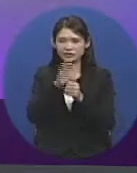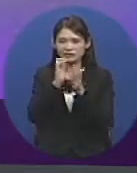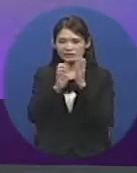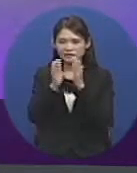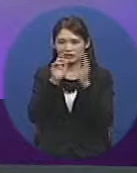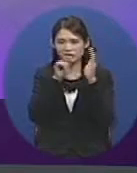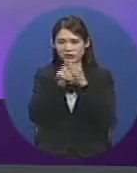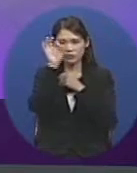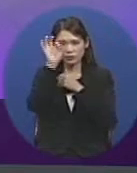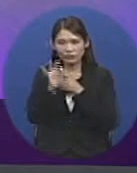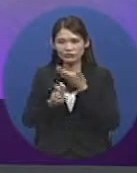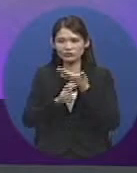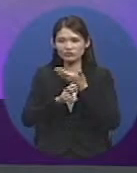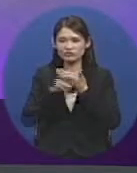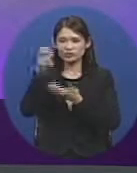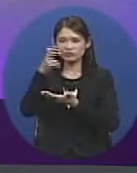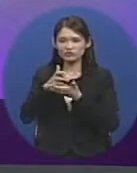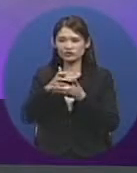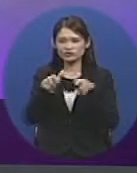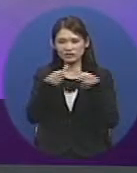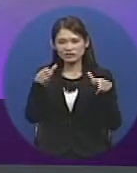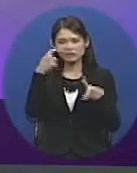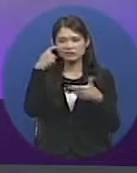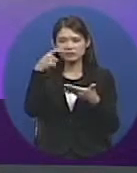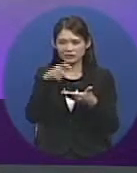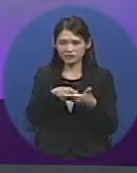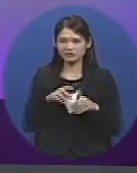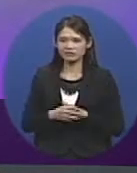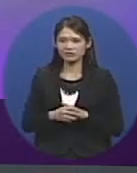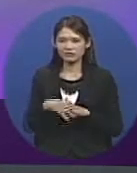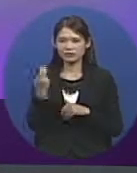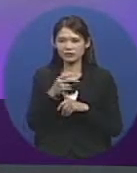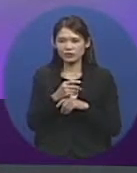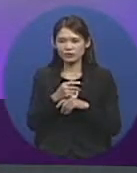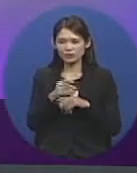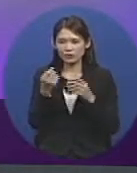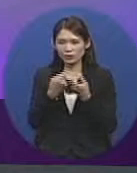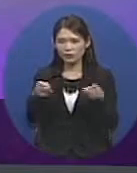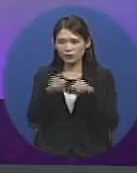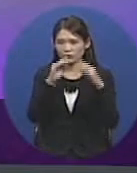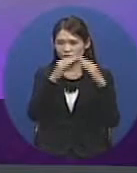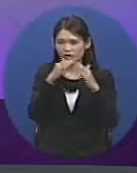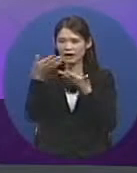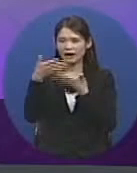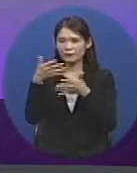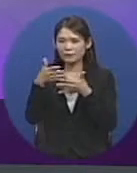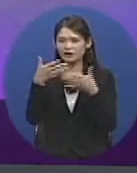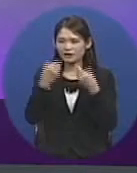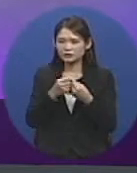일반 차량이 불법 주차하는 사례를 흔히 볼 수 있습니다. 또한 공동주택인 아파트의